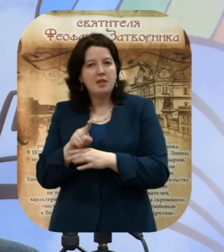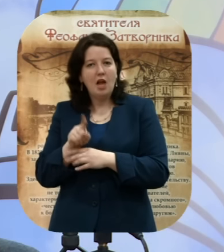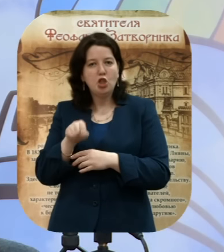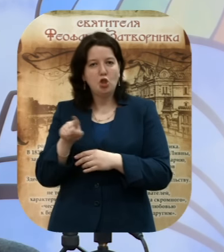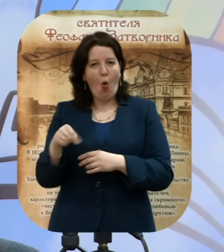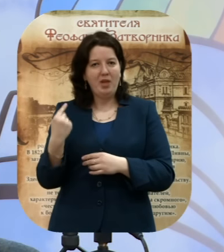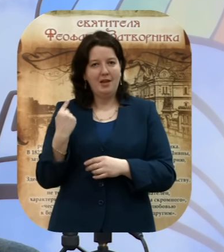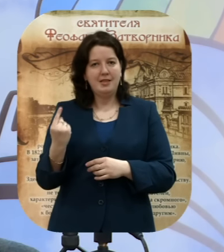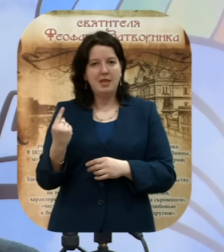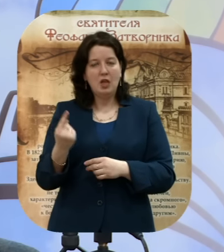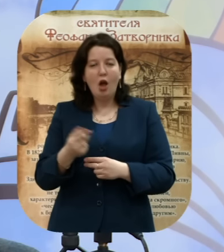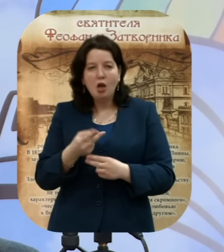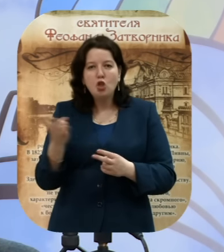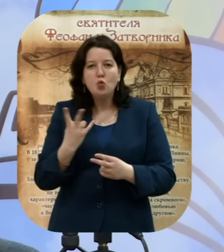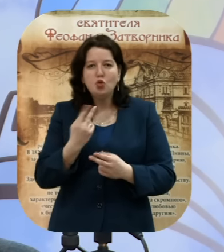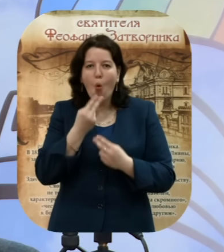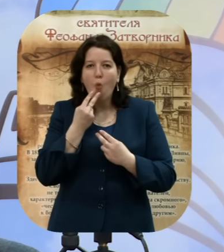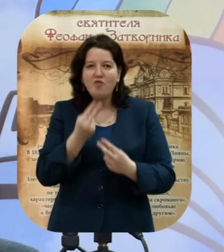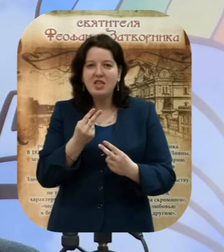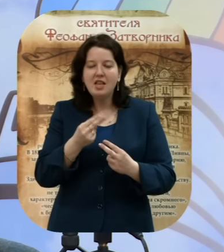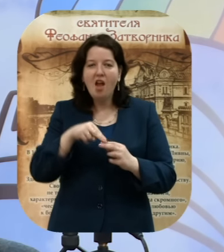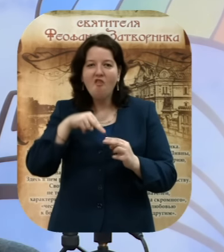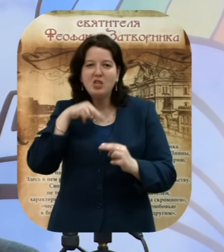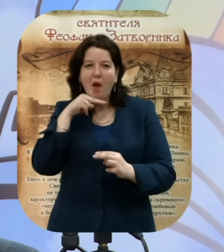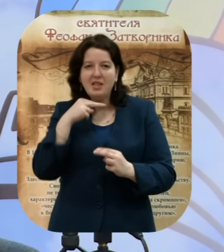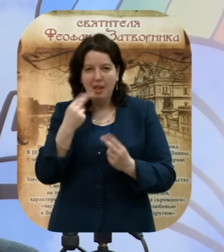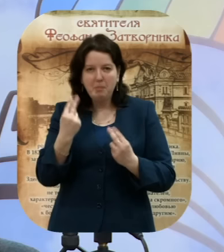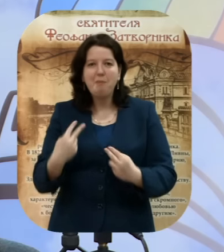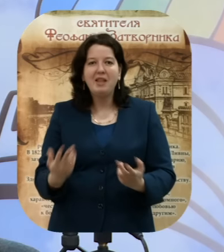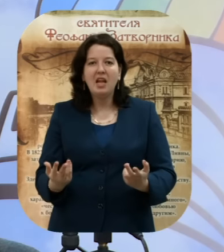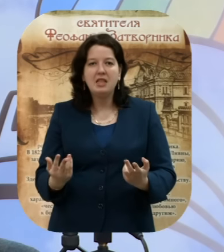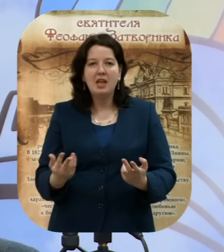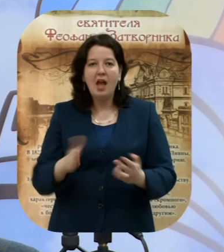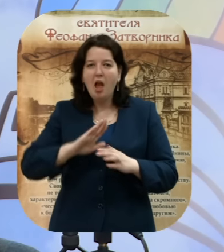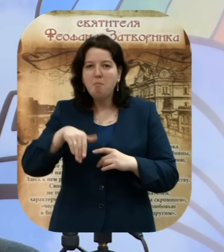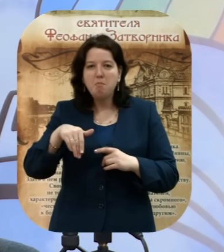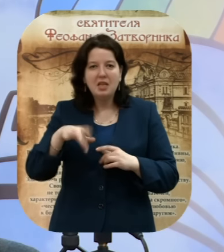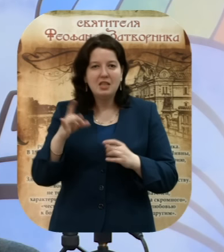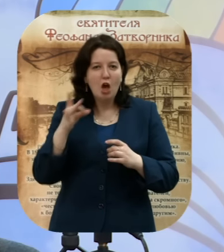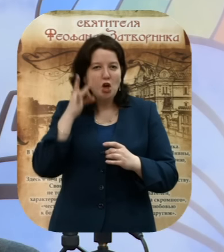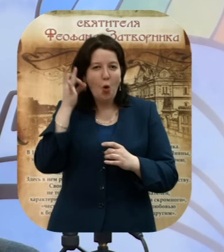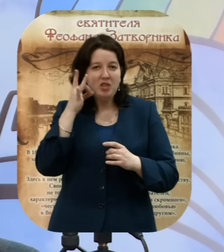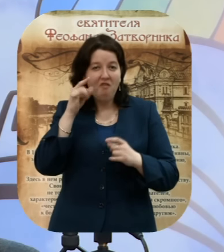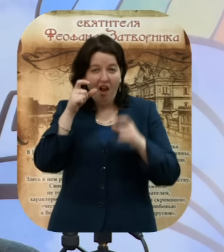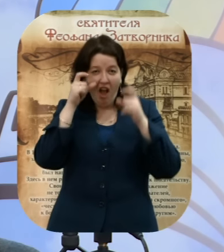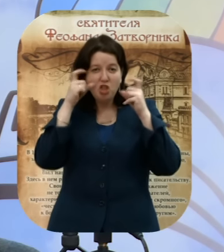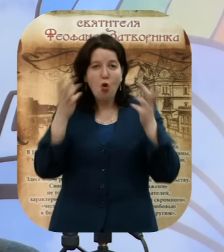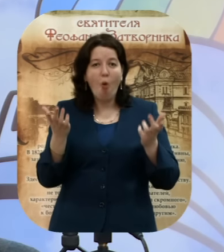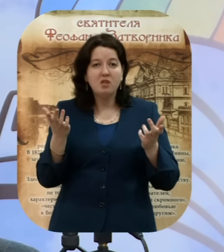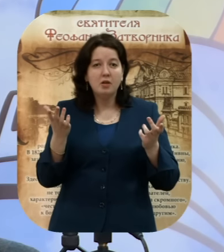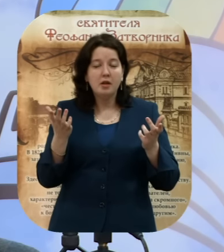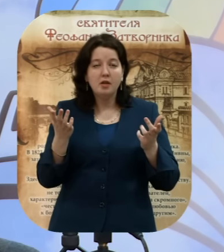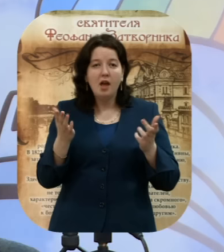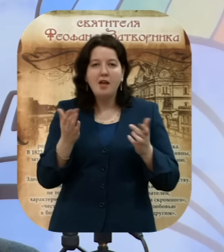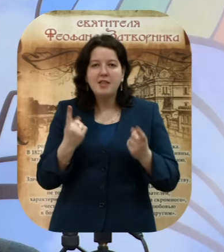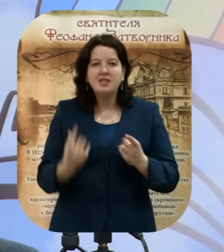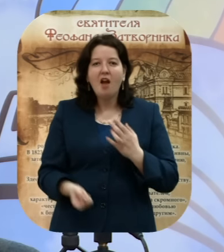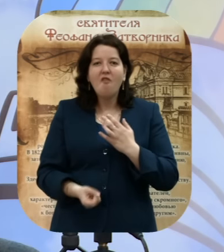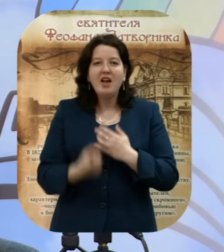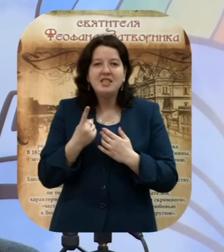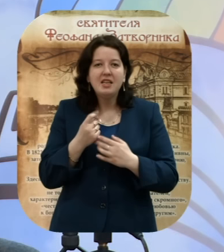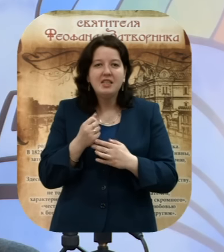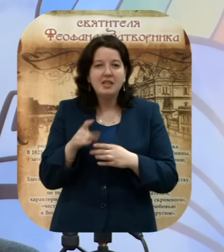– увидеть это, внимательно посмотреть, без очков розовых. Тогда возникнет